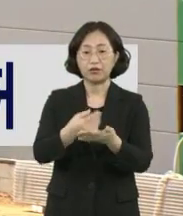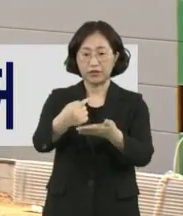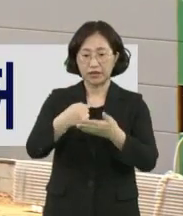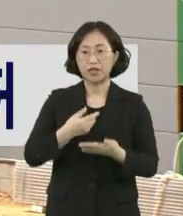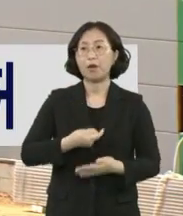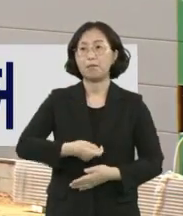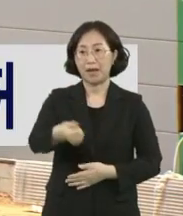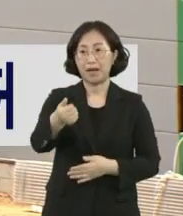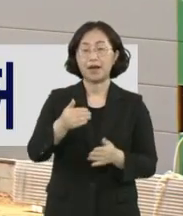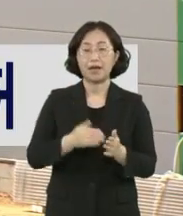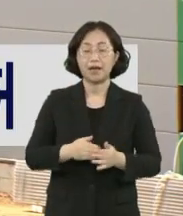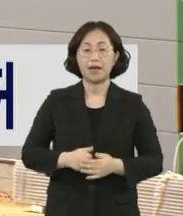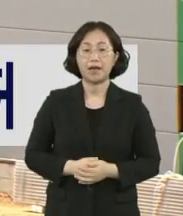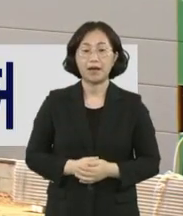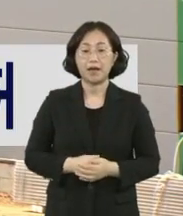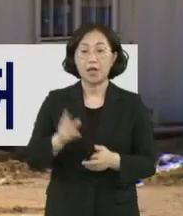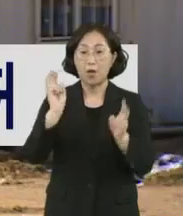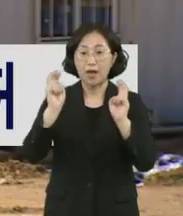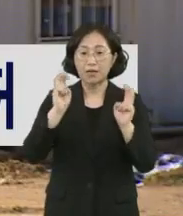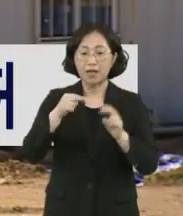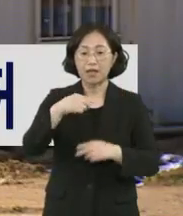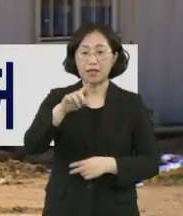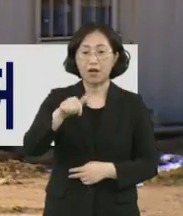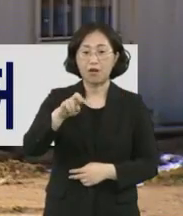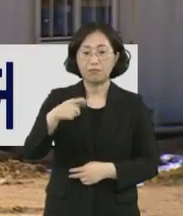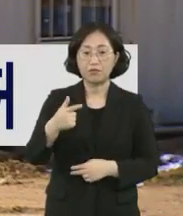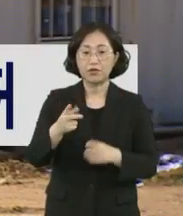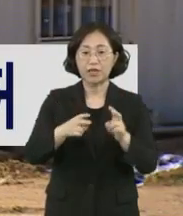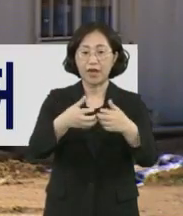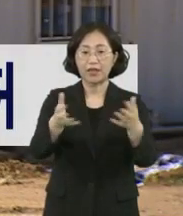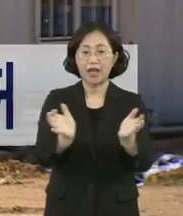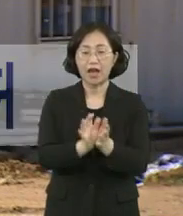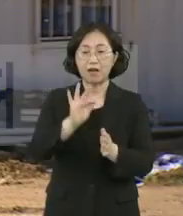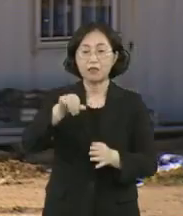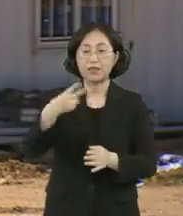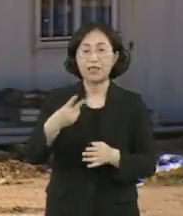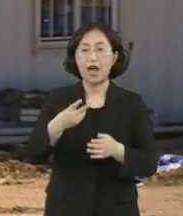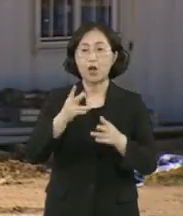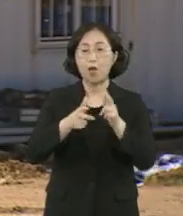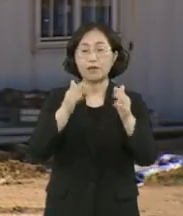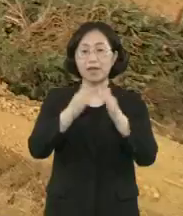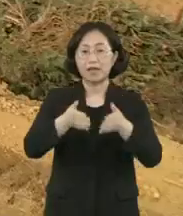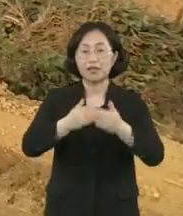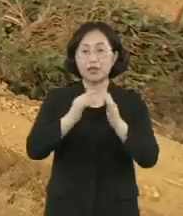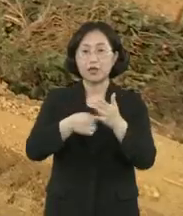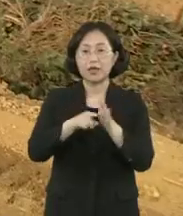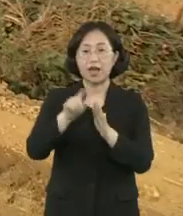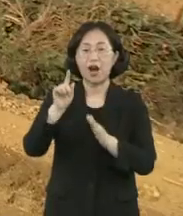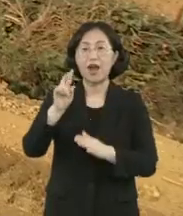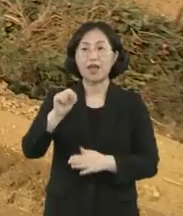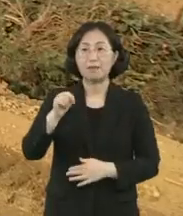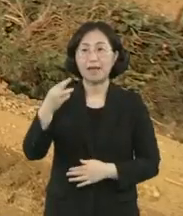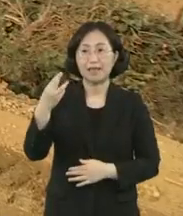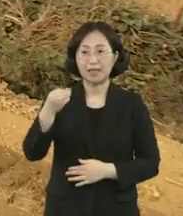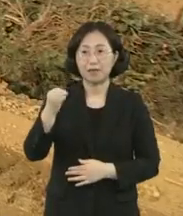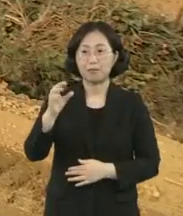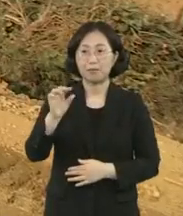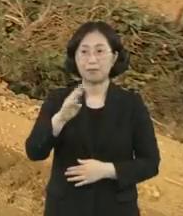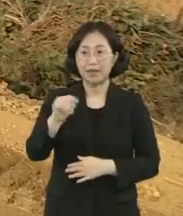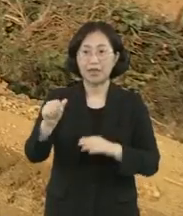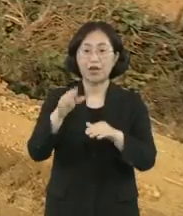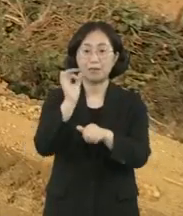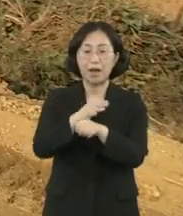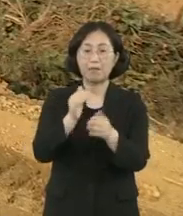이같이 처리했습니다. 이 회사는 성문산단의 불산 공장을 짓기 위해 LH로부터 2만여 제곱미터를 매입한